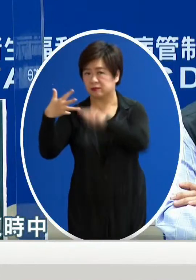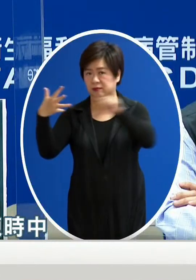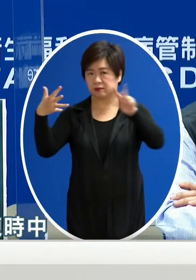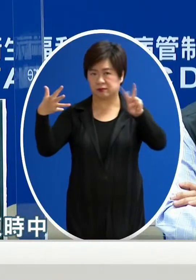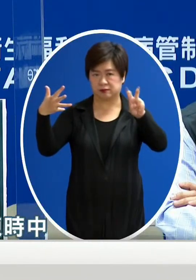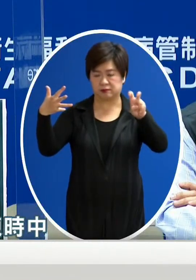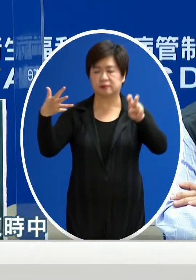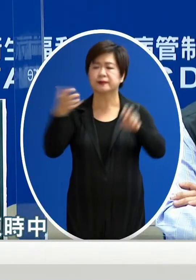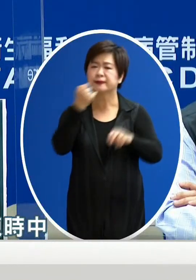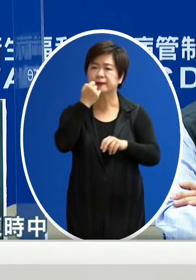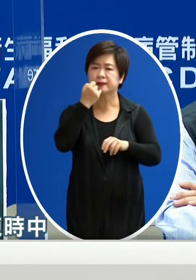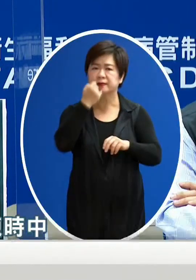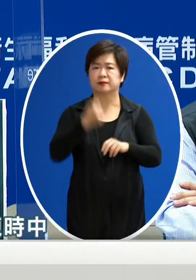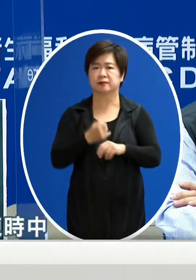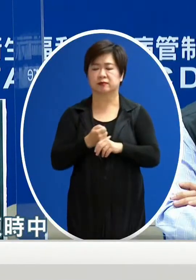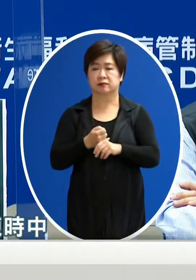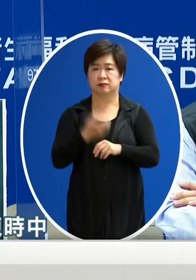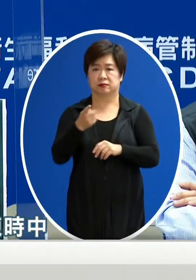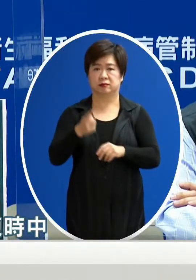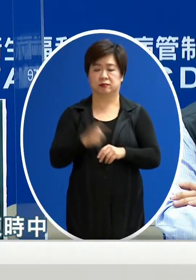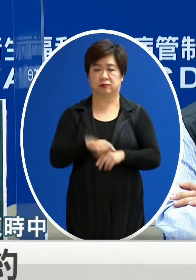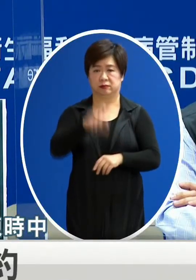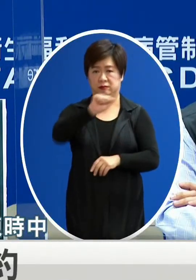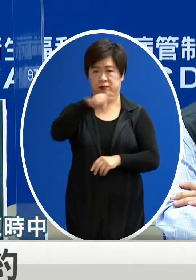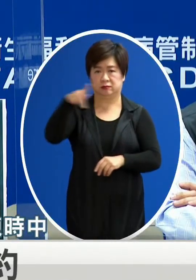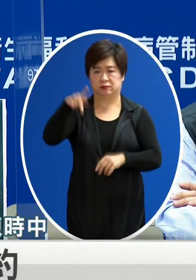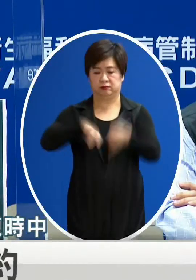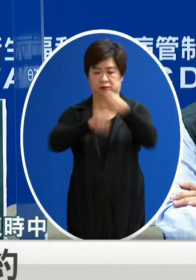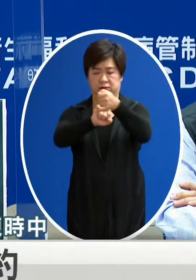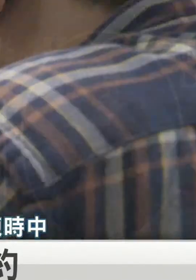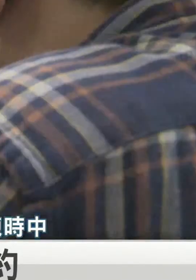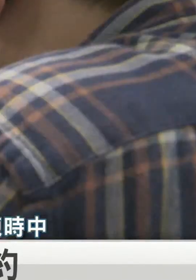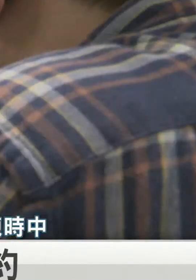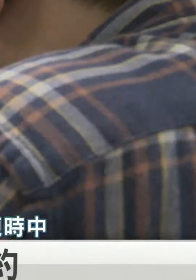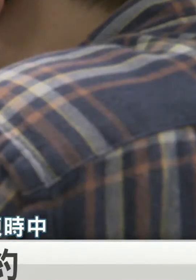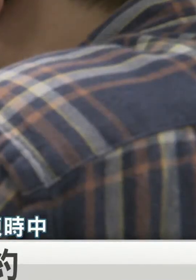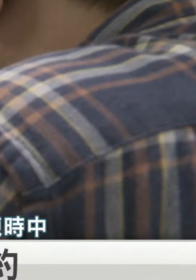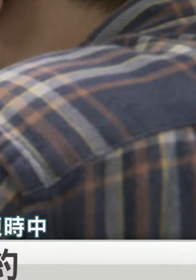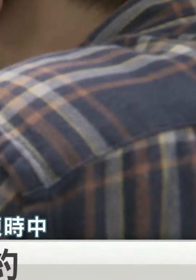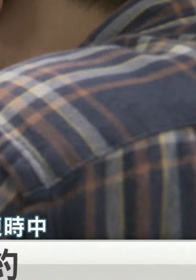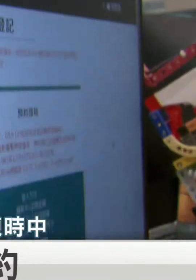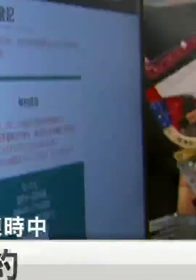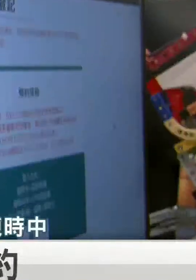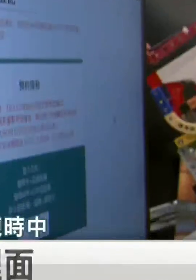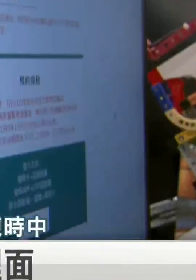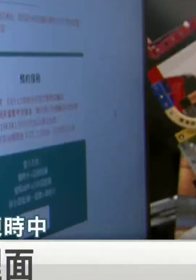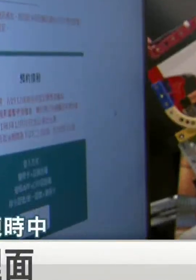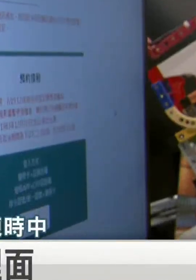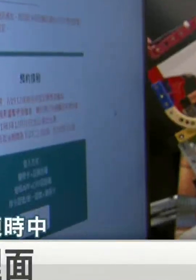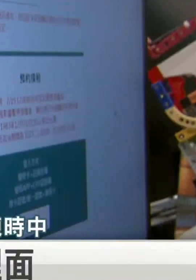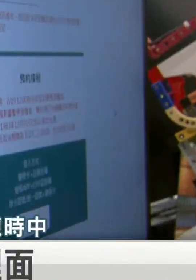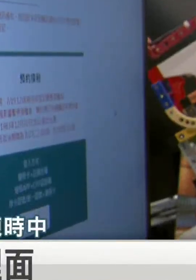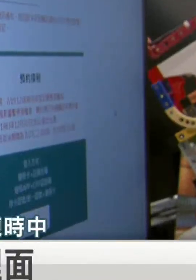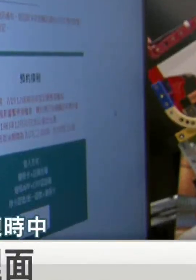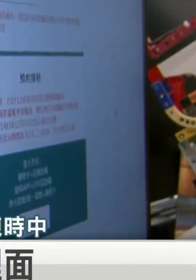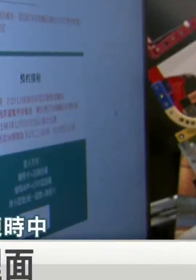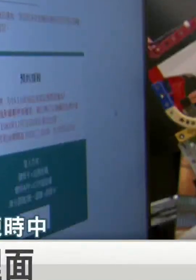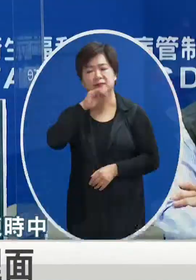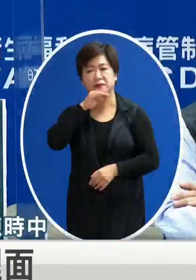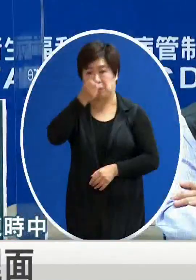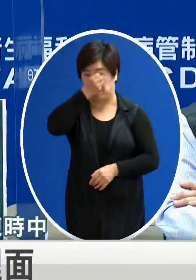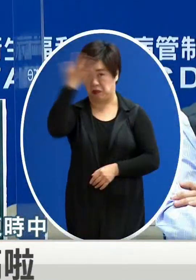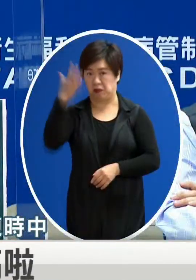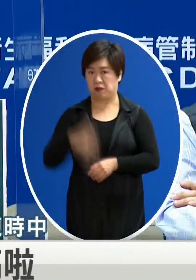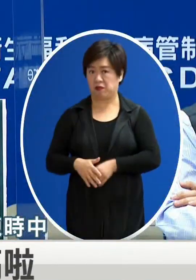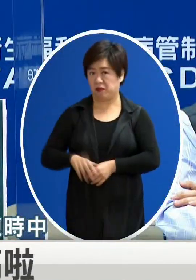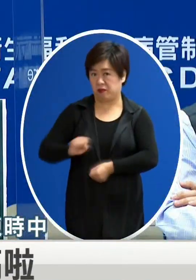18岁到22岁对象。那会到预约的平台，那做意愿的登记及预约，这个相关年纪的在这一次里